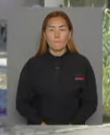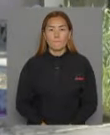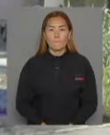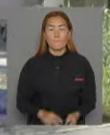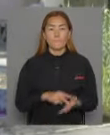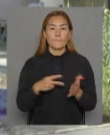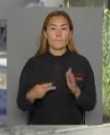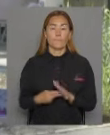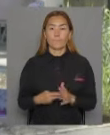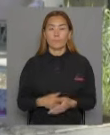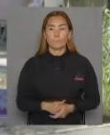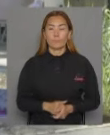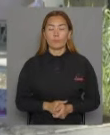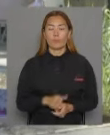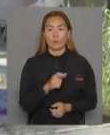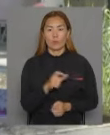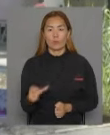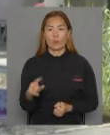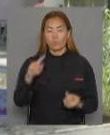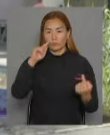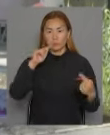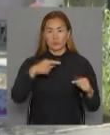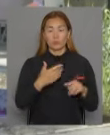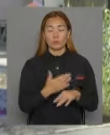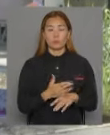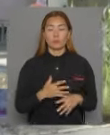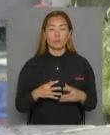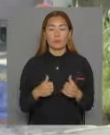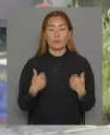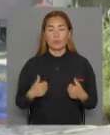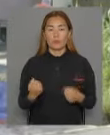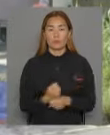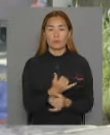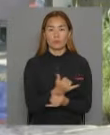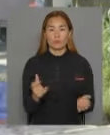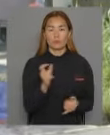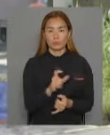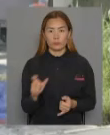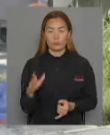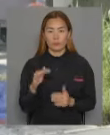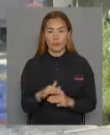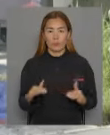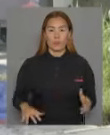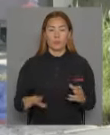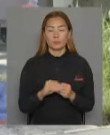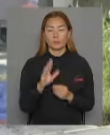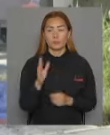строится. То есть люди как бы против, но мы делаем только все для людей и для детей, конечно.